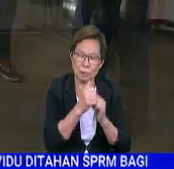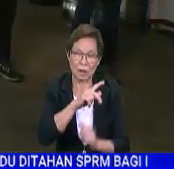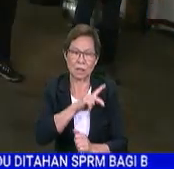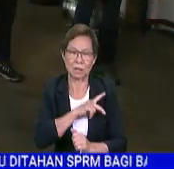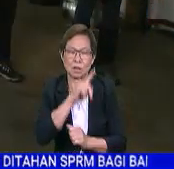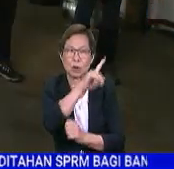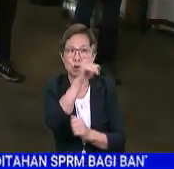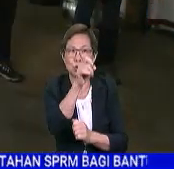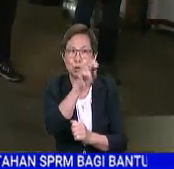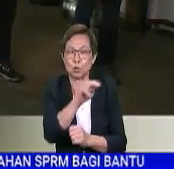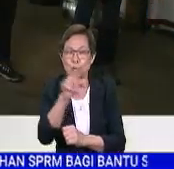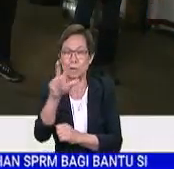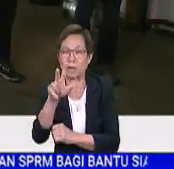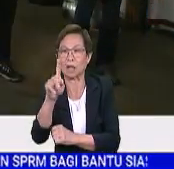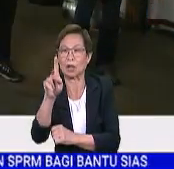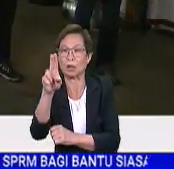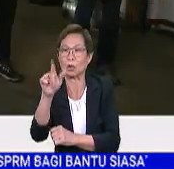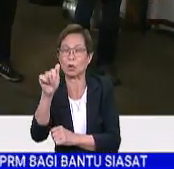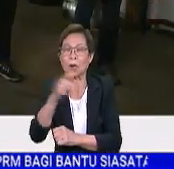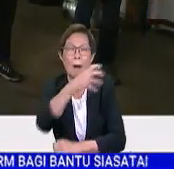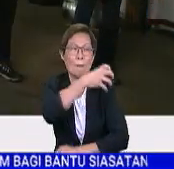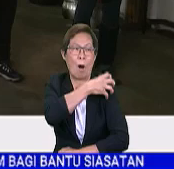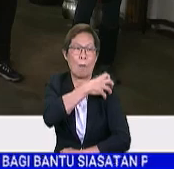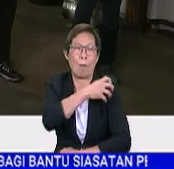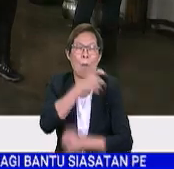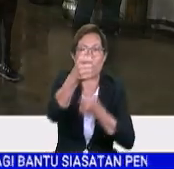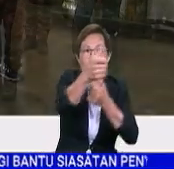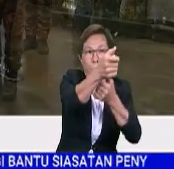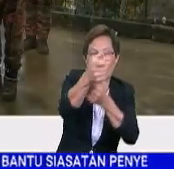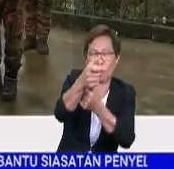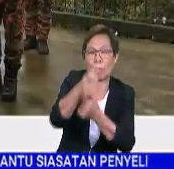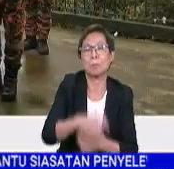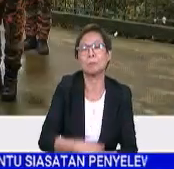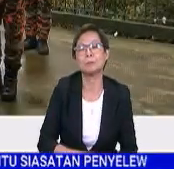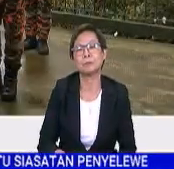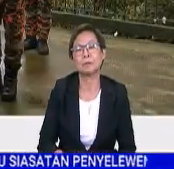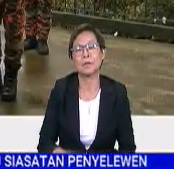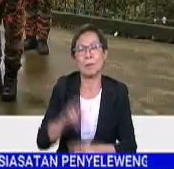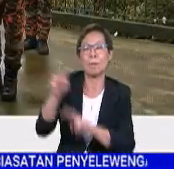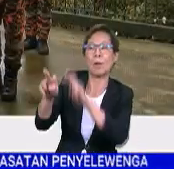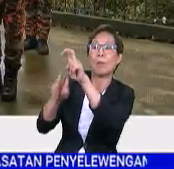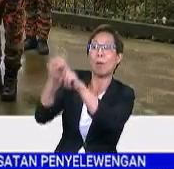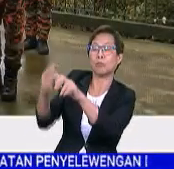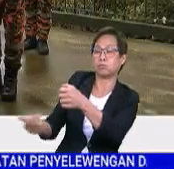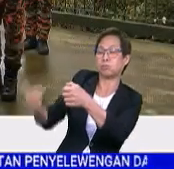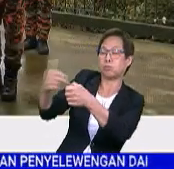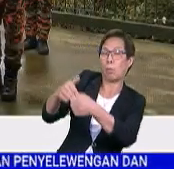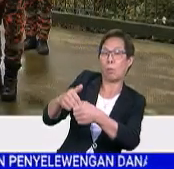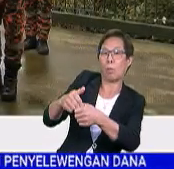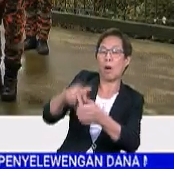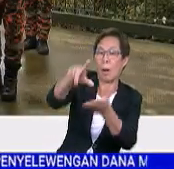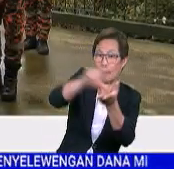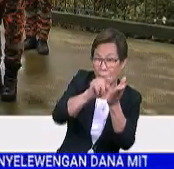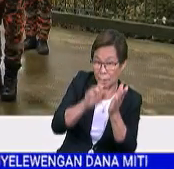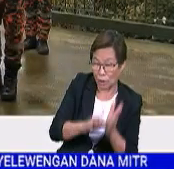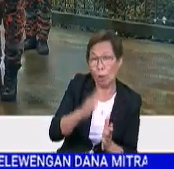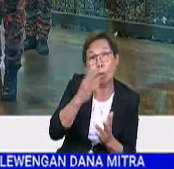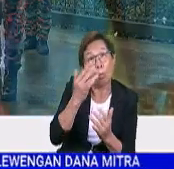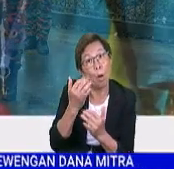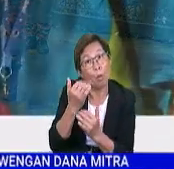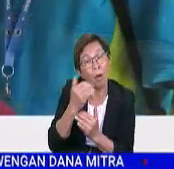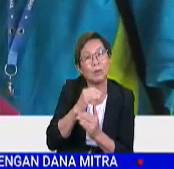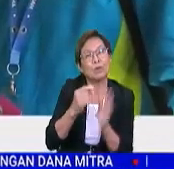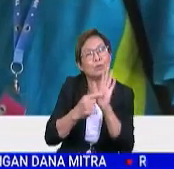Ketua Zon tiga kudat penguasa Bomba Sahid mahali pendakian ini disertai pengamal media bertujuan